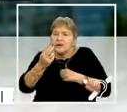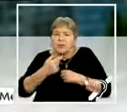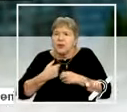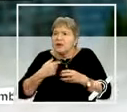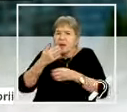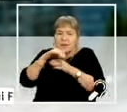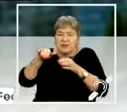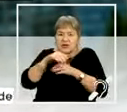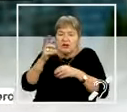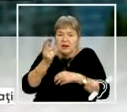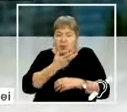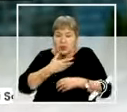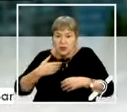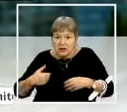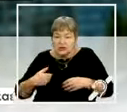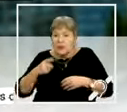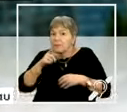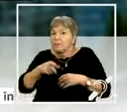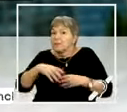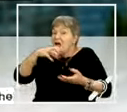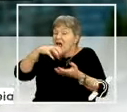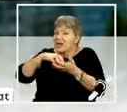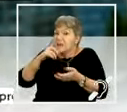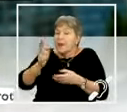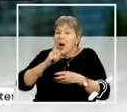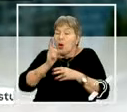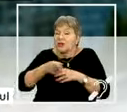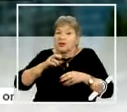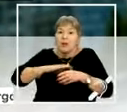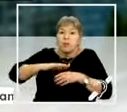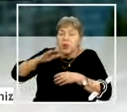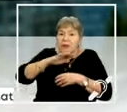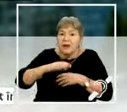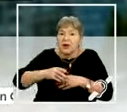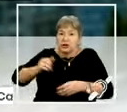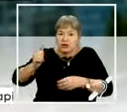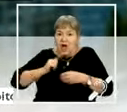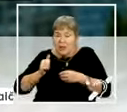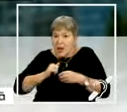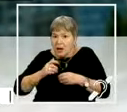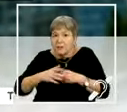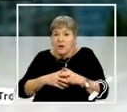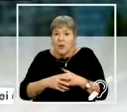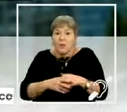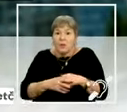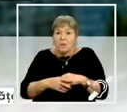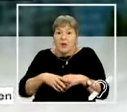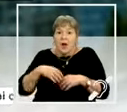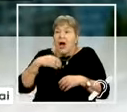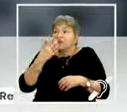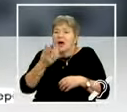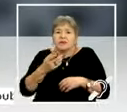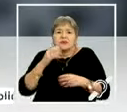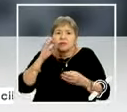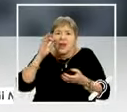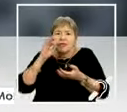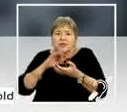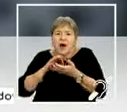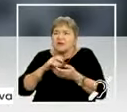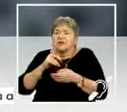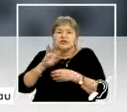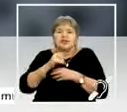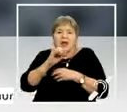București, mă refer la echipaje de la ordine publică, de la jandarmerie. Am dat inclusiv pe